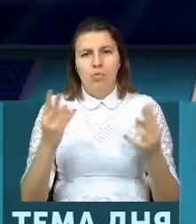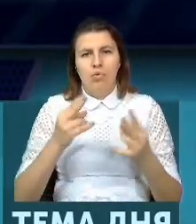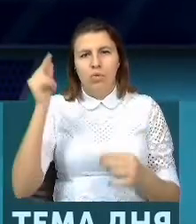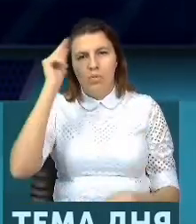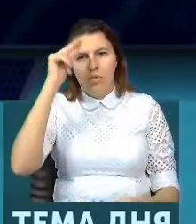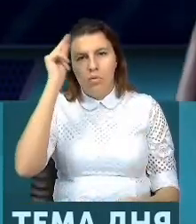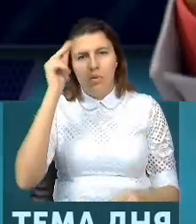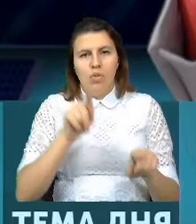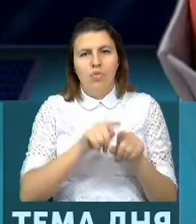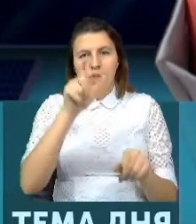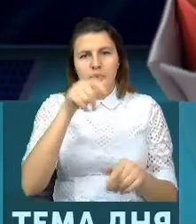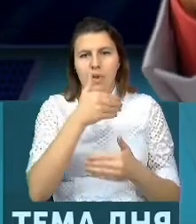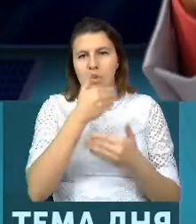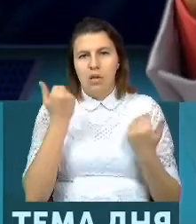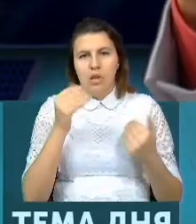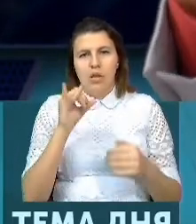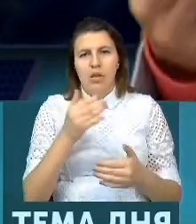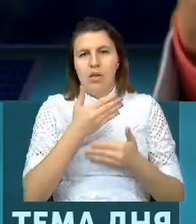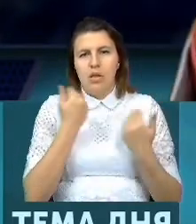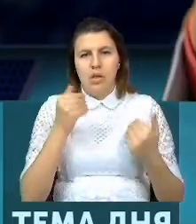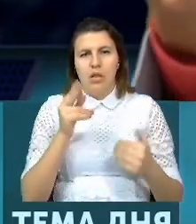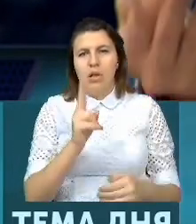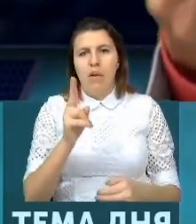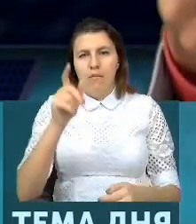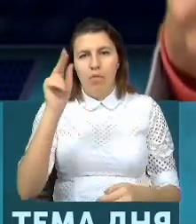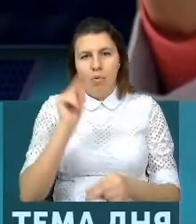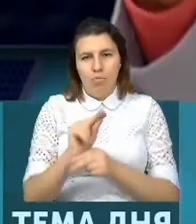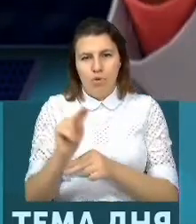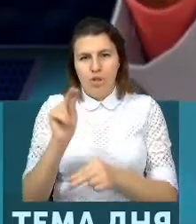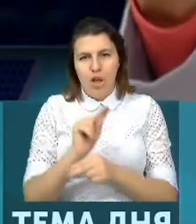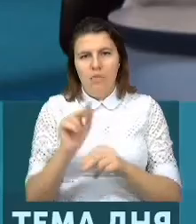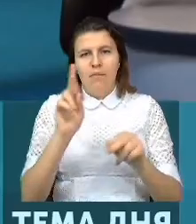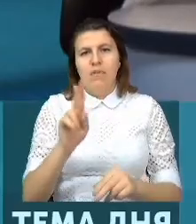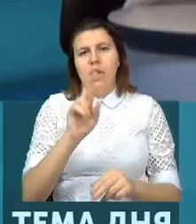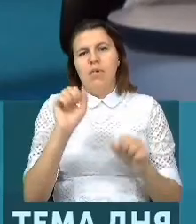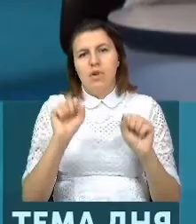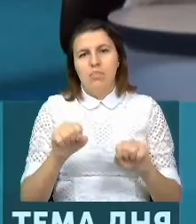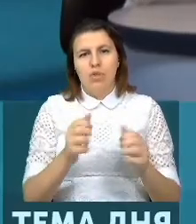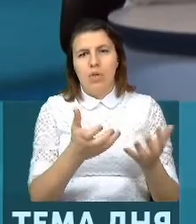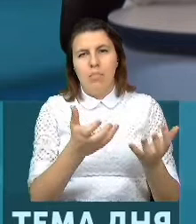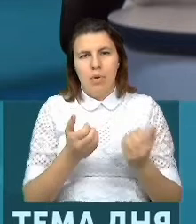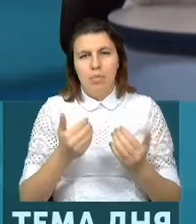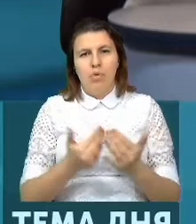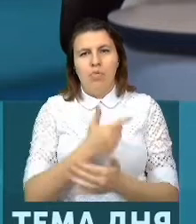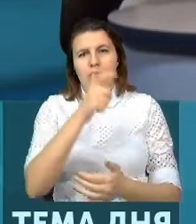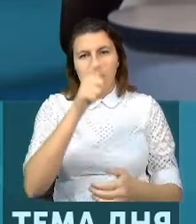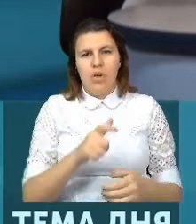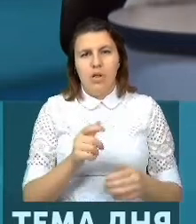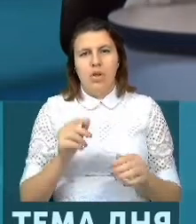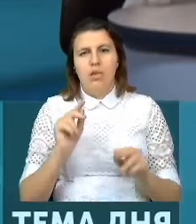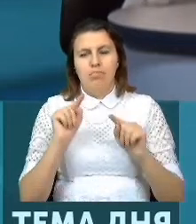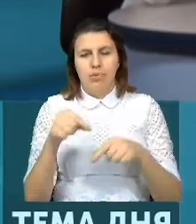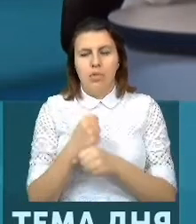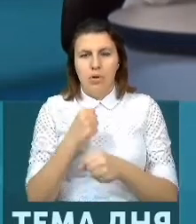нет, и нет даже кого обучать. Ведь в январе, возможно, примут нового человека на работу, его обучат, и тогда,